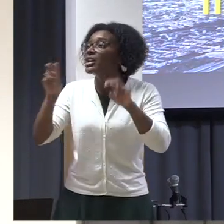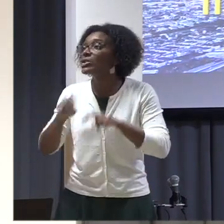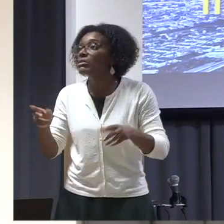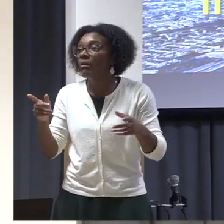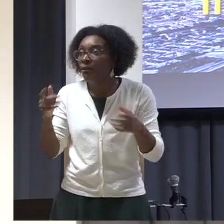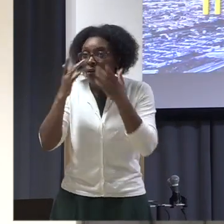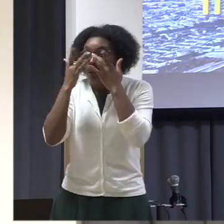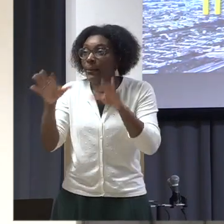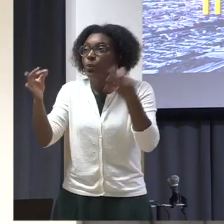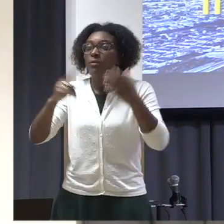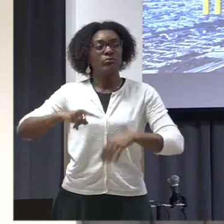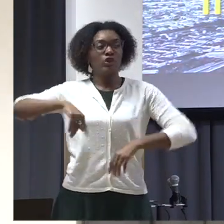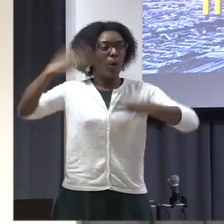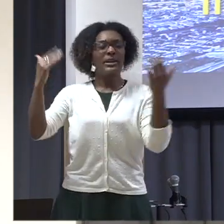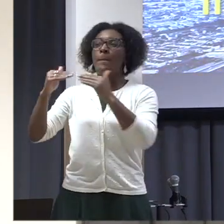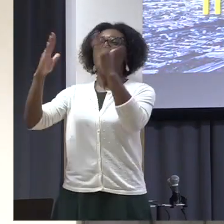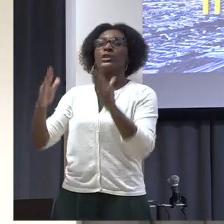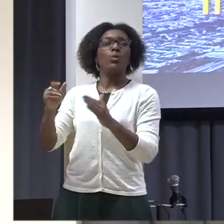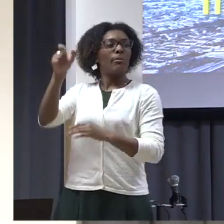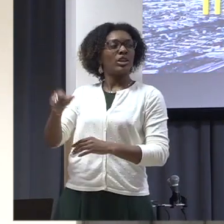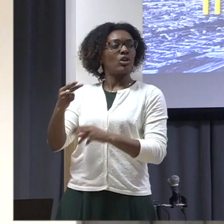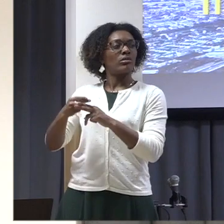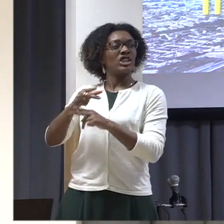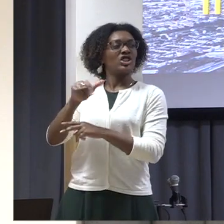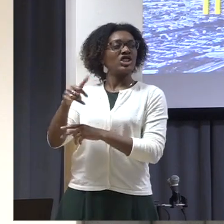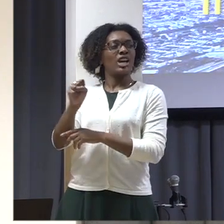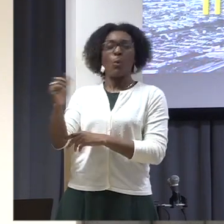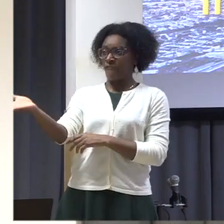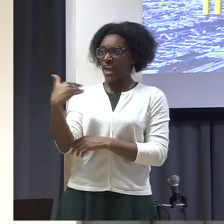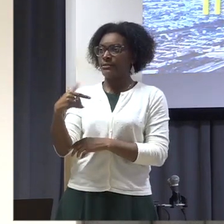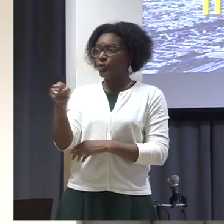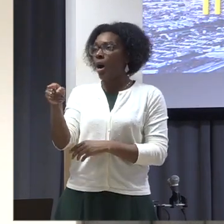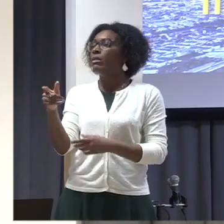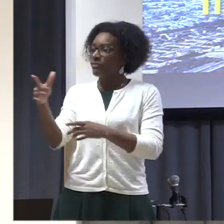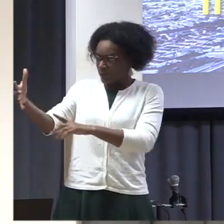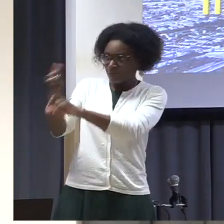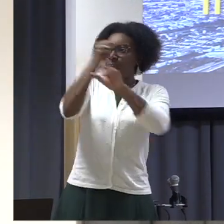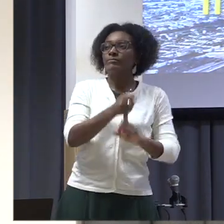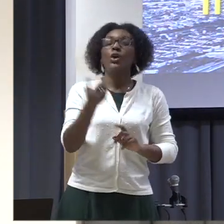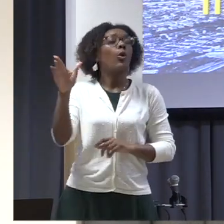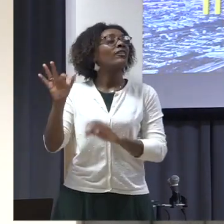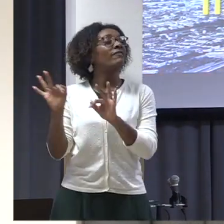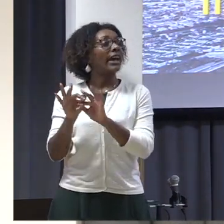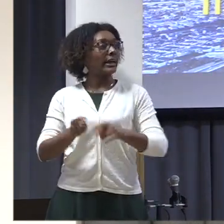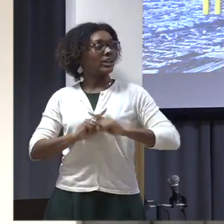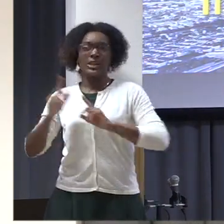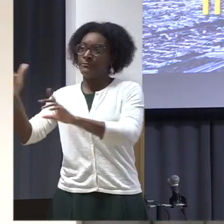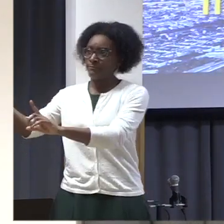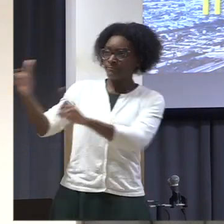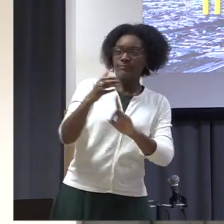treiner jason et quelques frères devant le les magistrats de la ville en criant